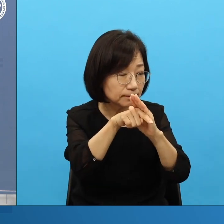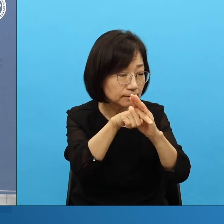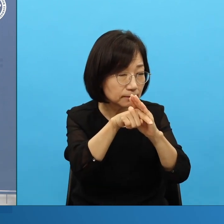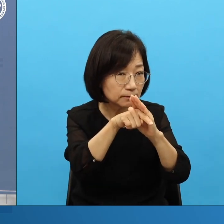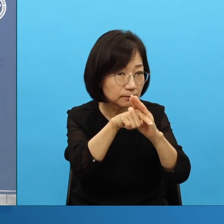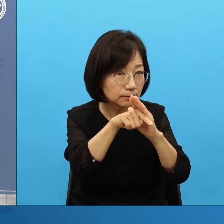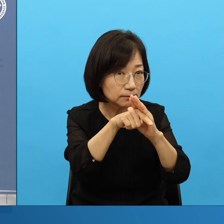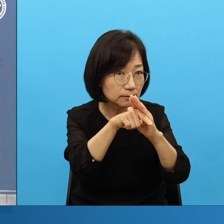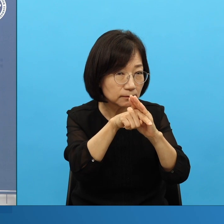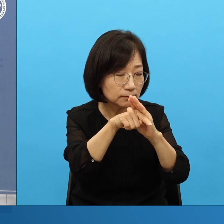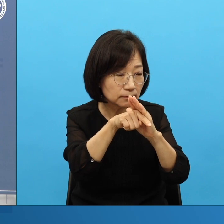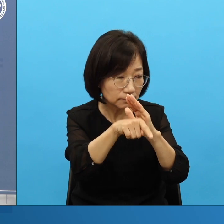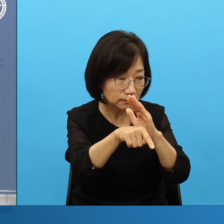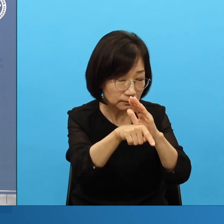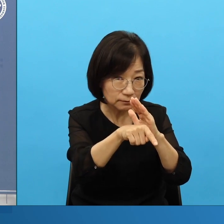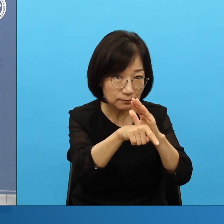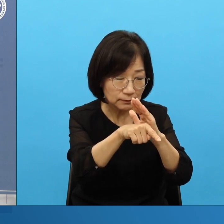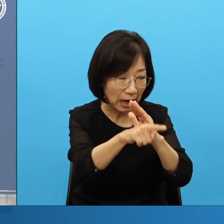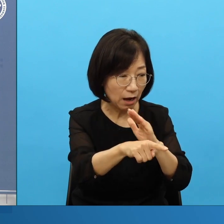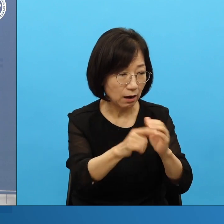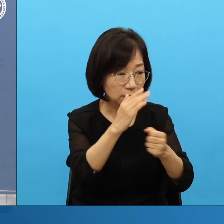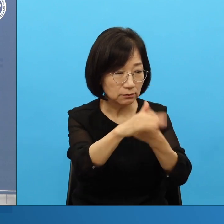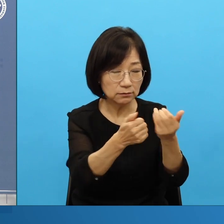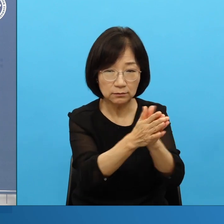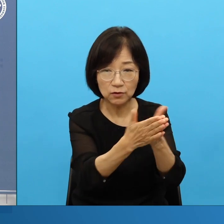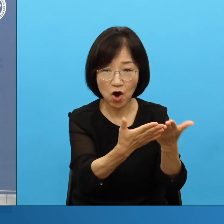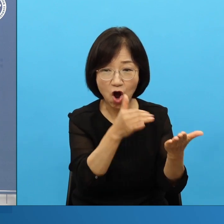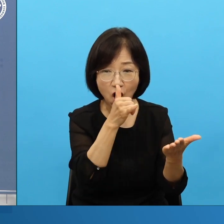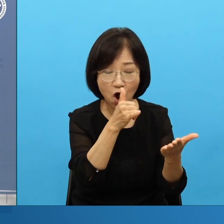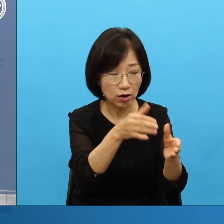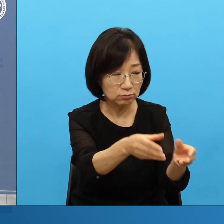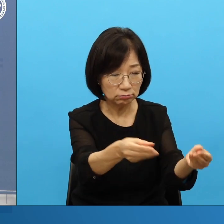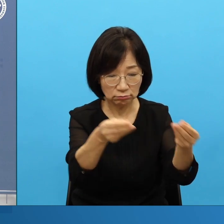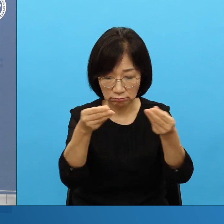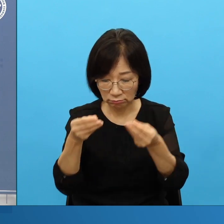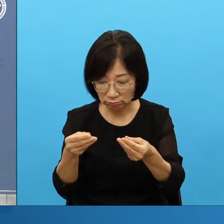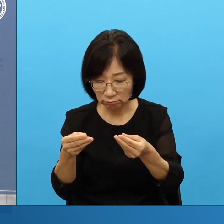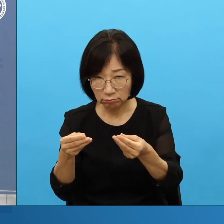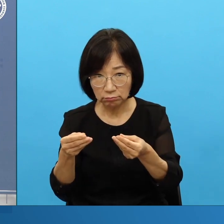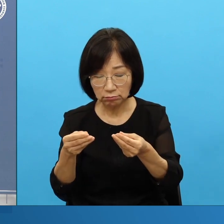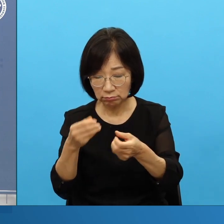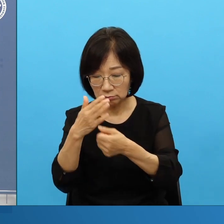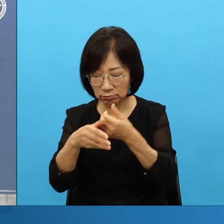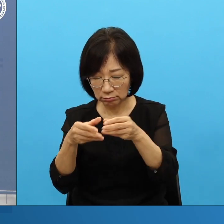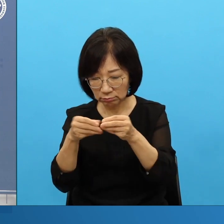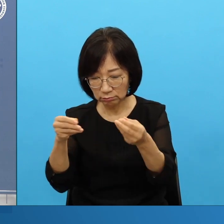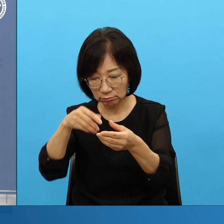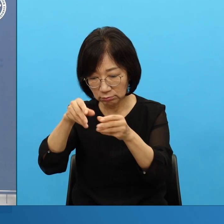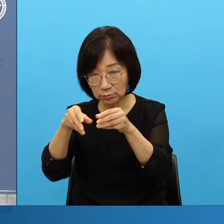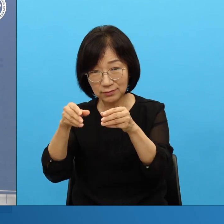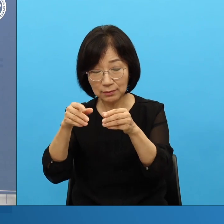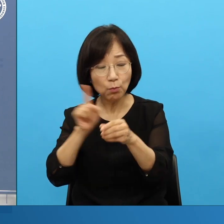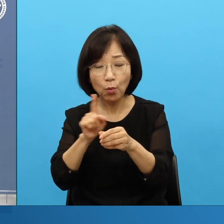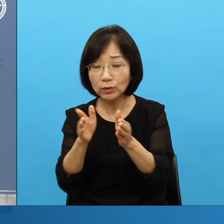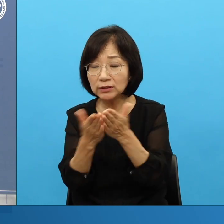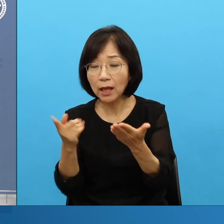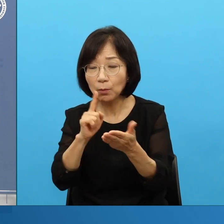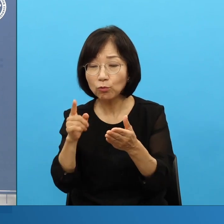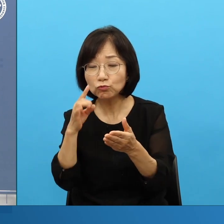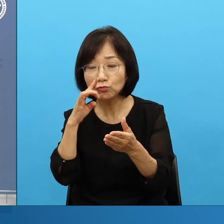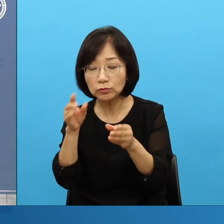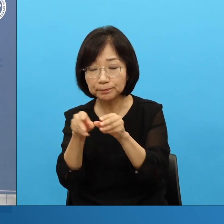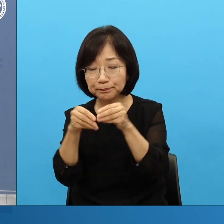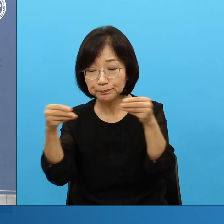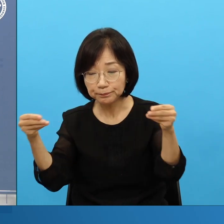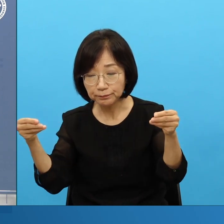펴니까 도둑질하지 말라 좀. And then he looked at a book or Bible and he said, what is this? 사람 And he 일이 opened the 되면 book and 죽이는 says, do 거예요. not steal. 그렇죠. Isn't that weird? It's